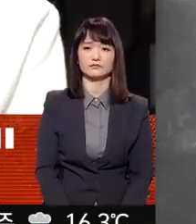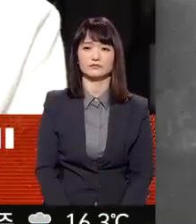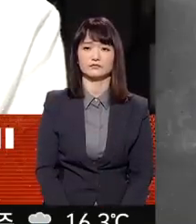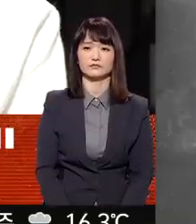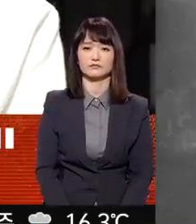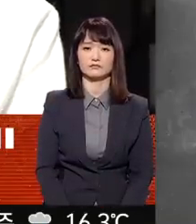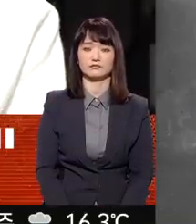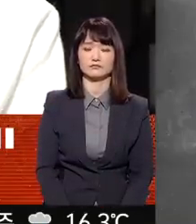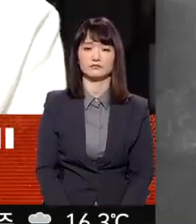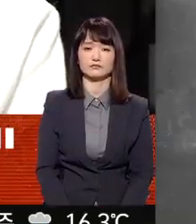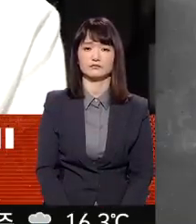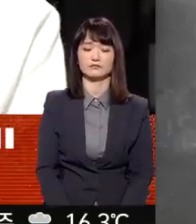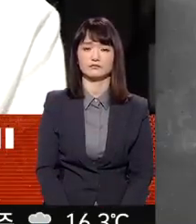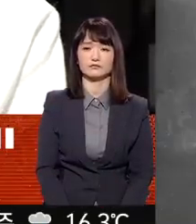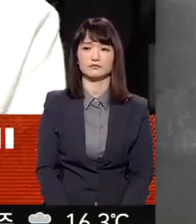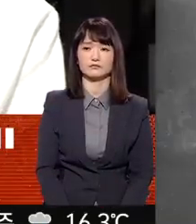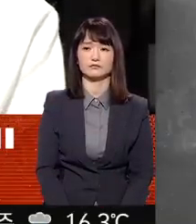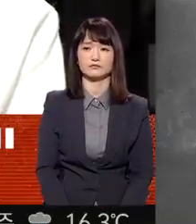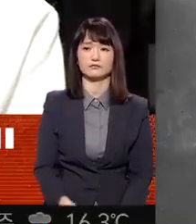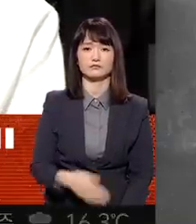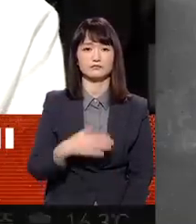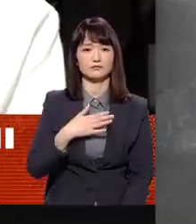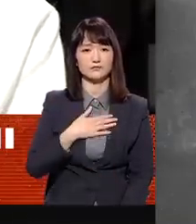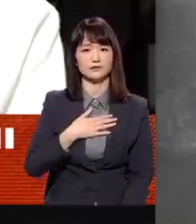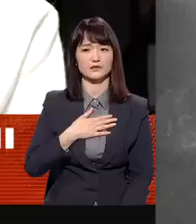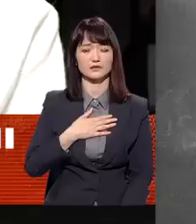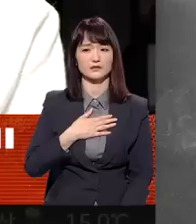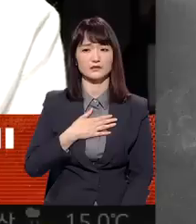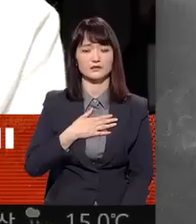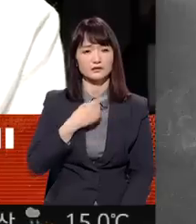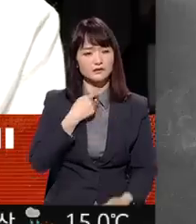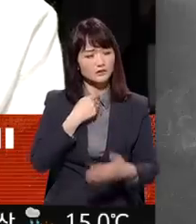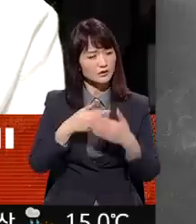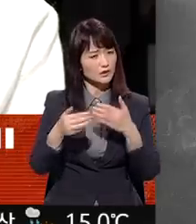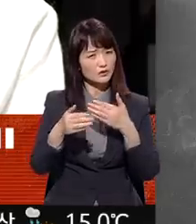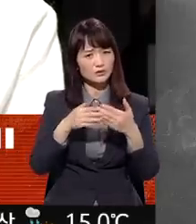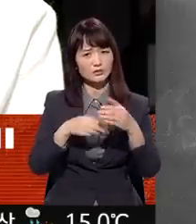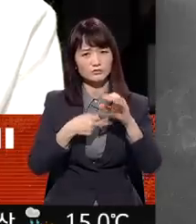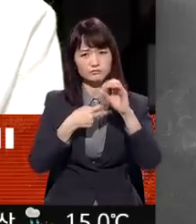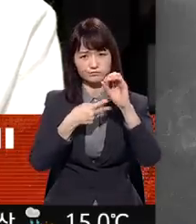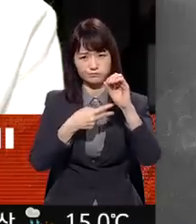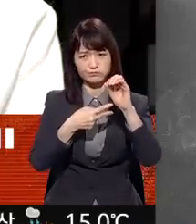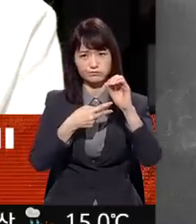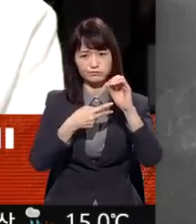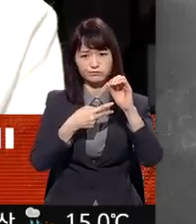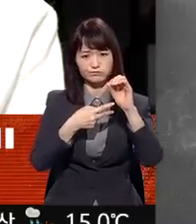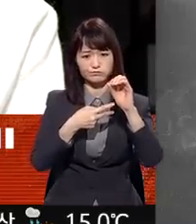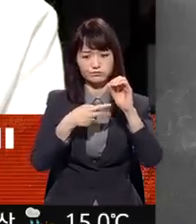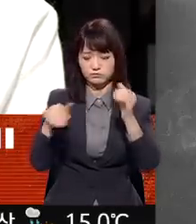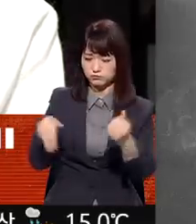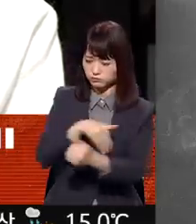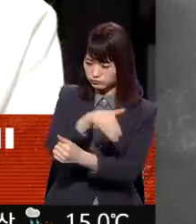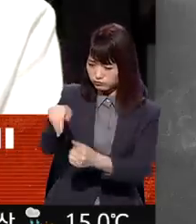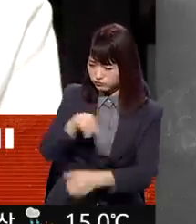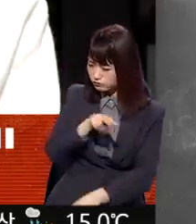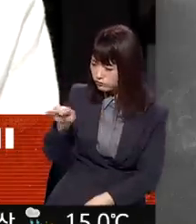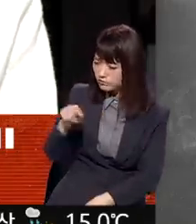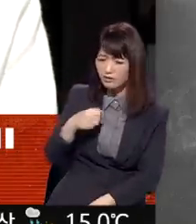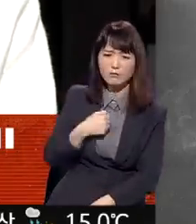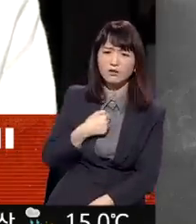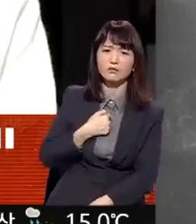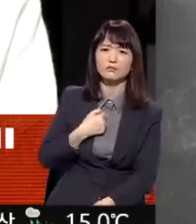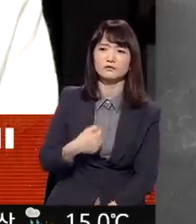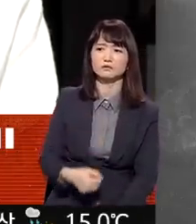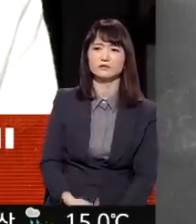좀 어떻게 보면 모르겠습니다. 제가 그런 일을 당한 당사자가 아니 경험이 없다 보니까 좀 옆에서 이런 상황을 보면 답답하거든요, 솔직히.